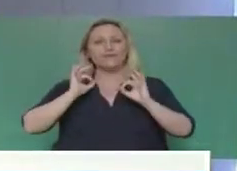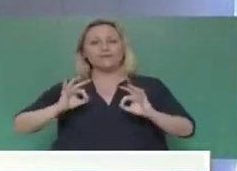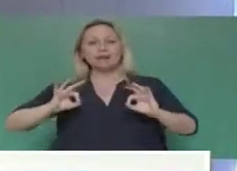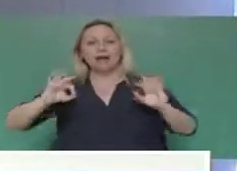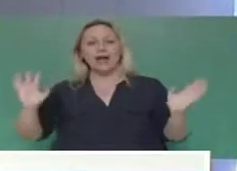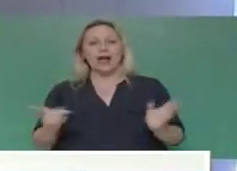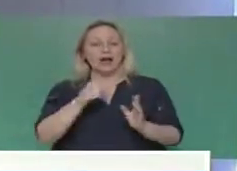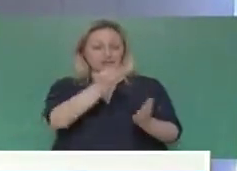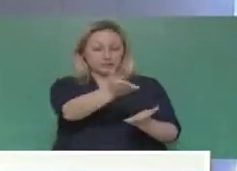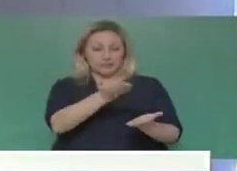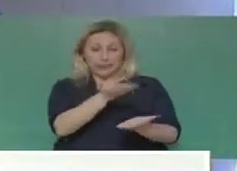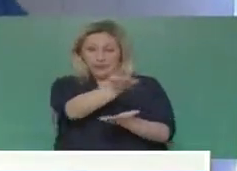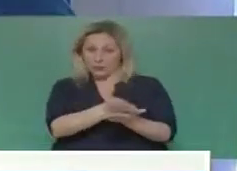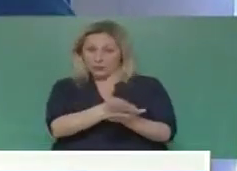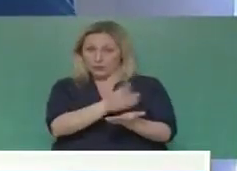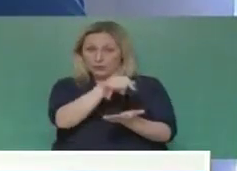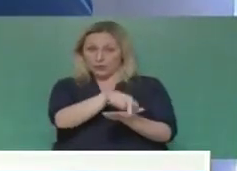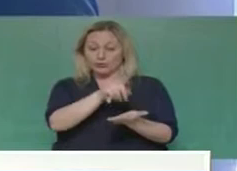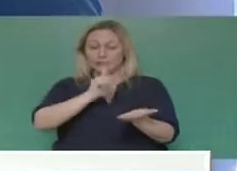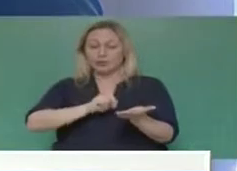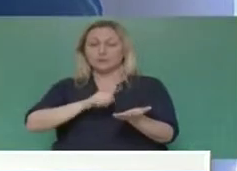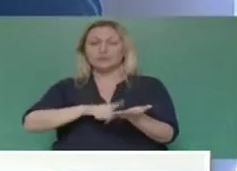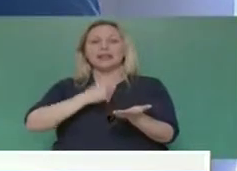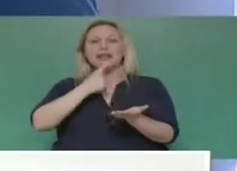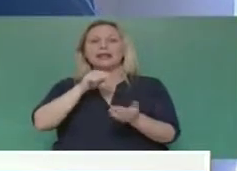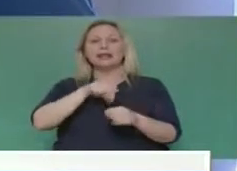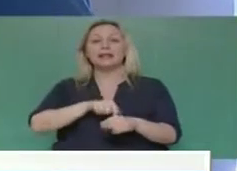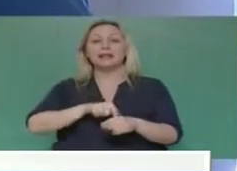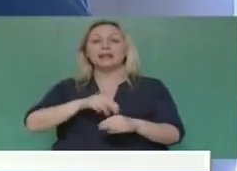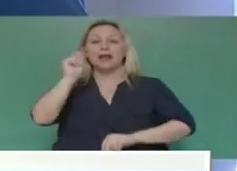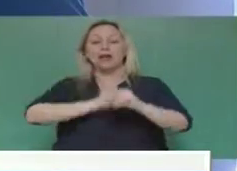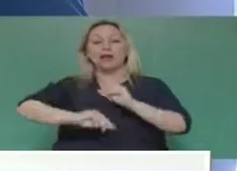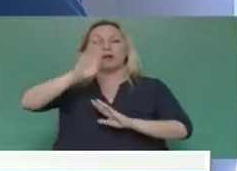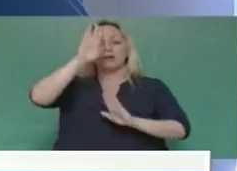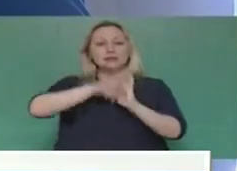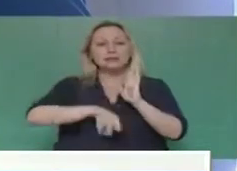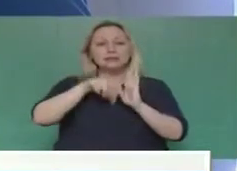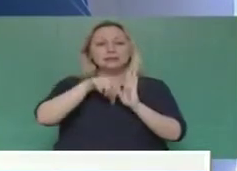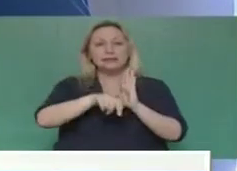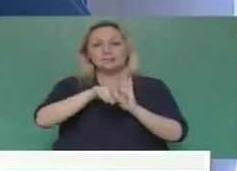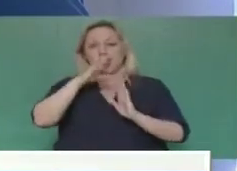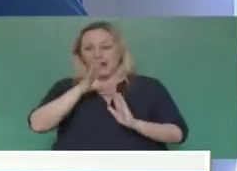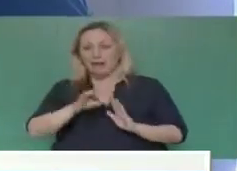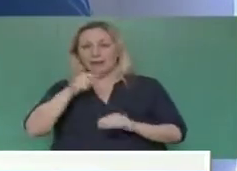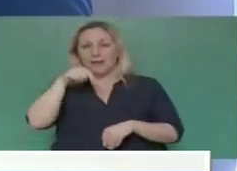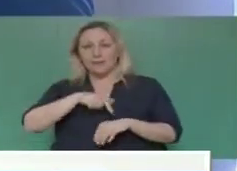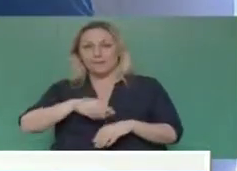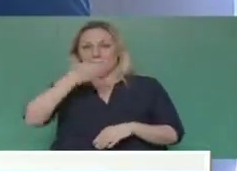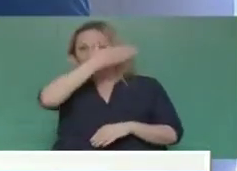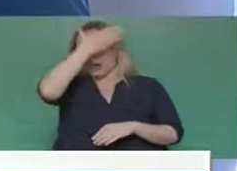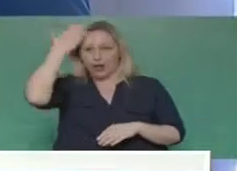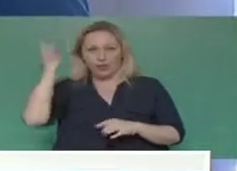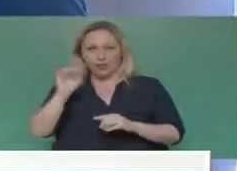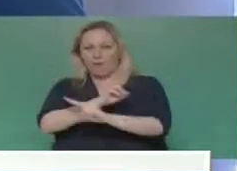είναι αυτό το οποίο μας έρχεται, που ουσιαστικά εμποδίζει την πραγματική ανώθευτη άσκηση